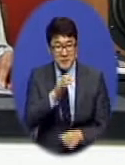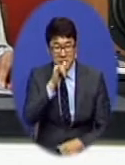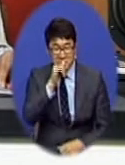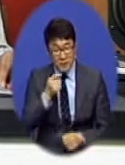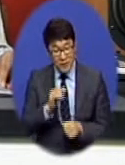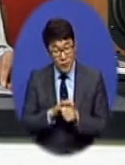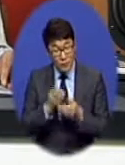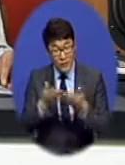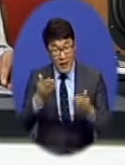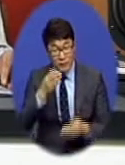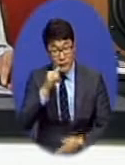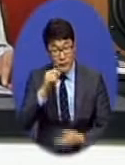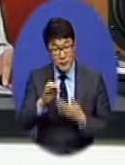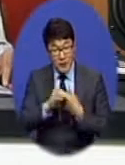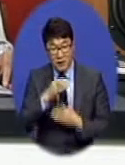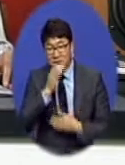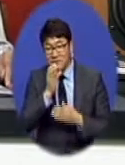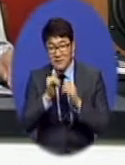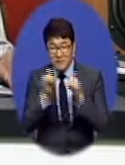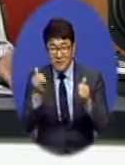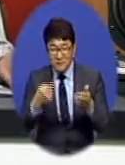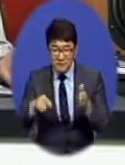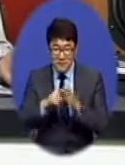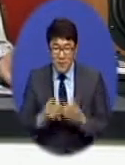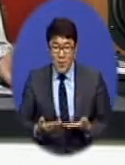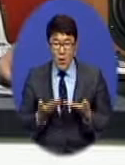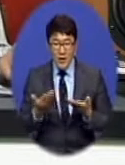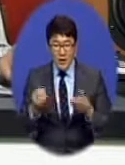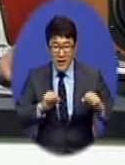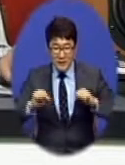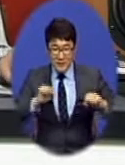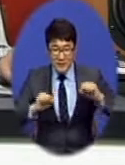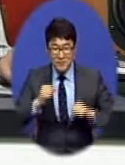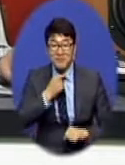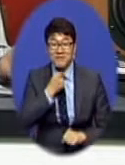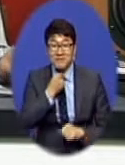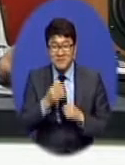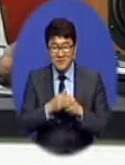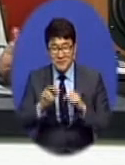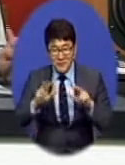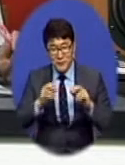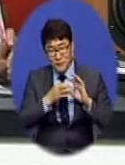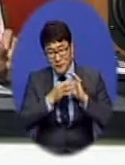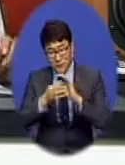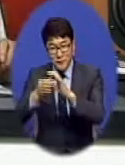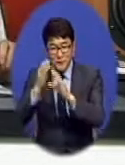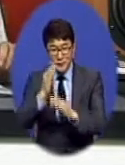도움이 될 수 있으면 노인들한테 봉사할 정도 좀 하고 싶어서 제가 좀 하고 있습니다.